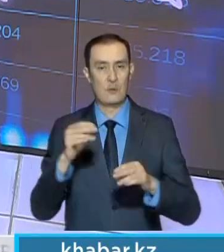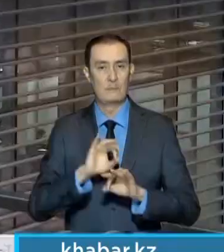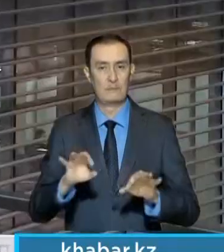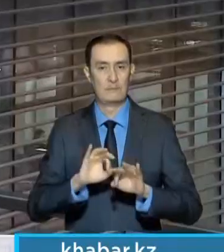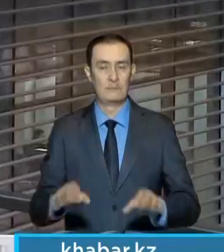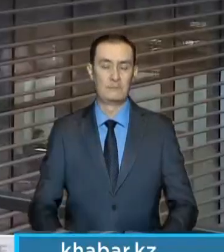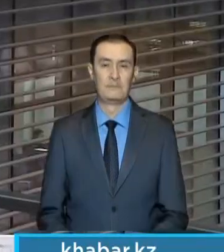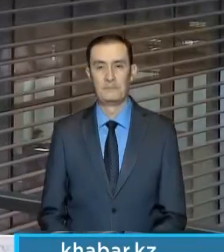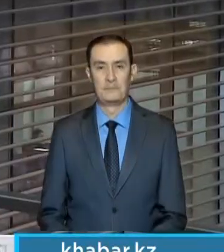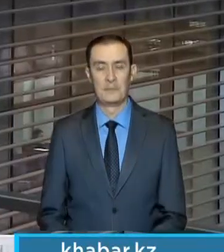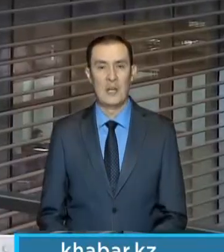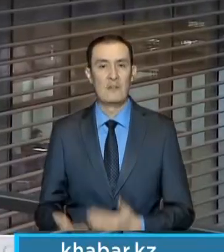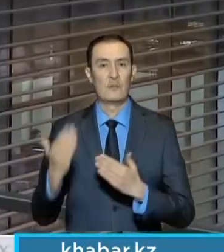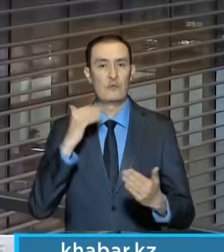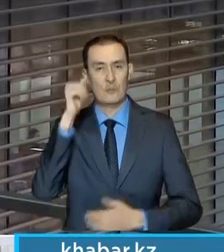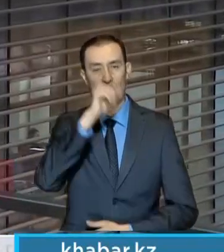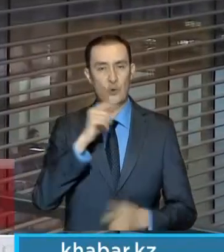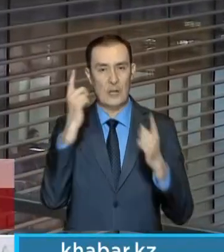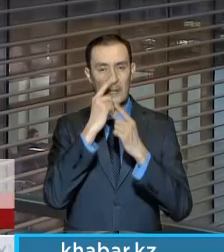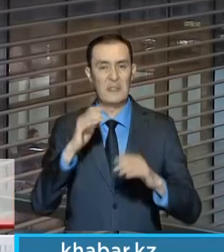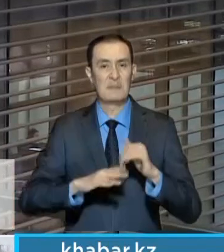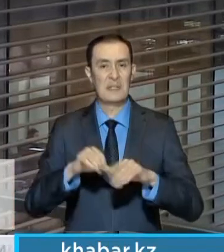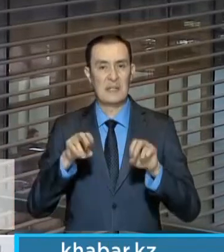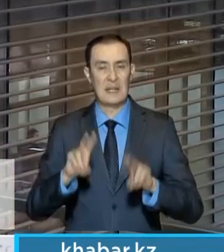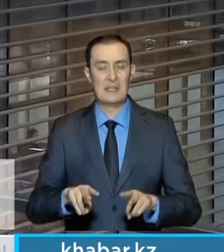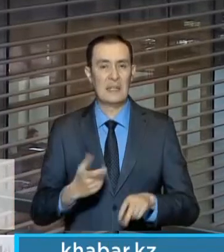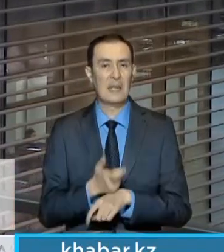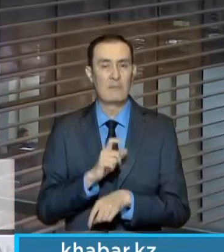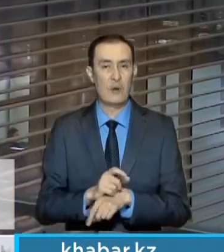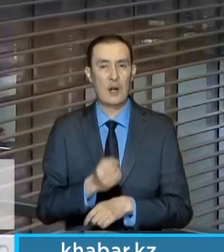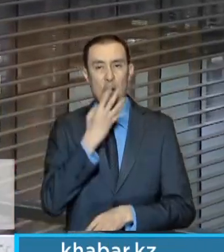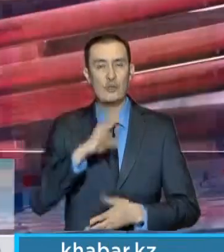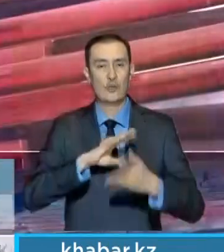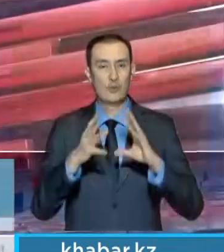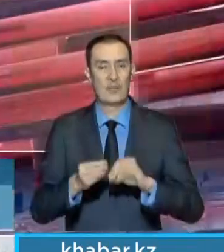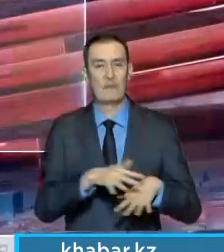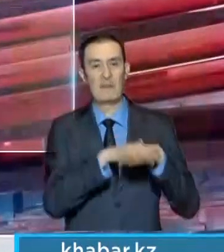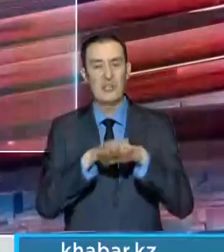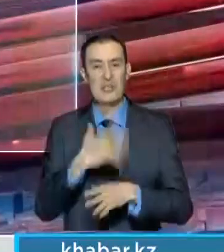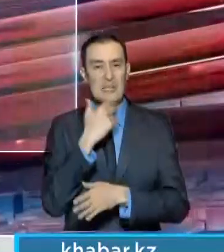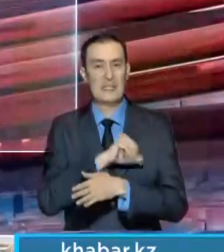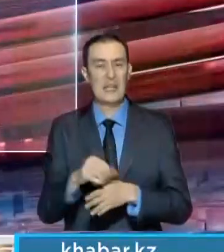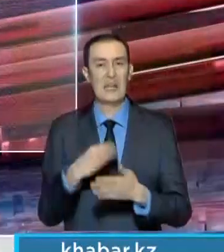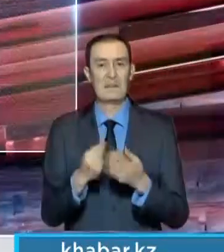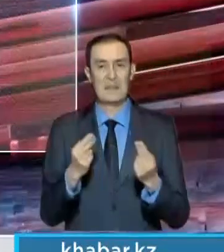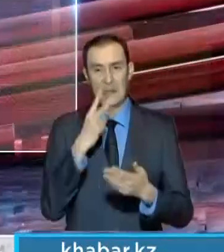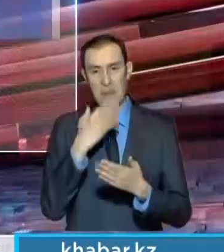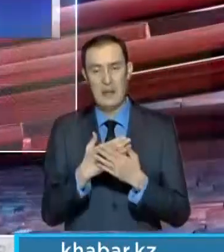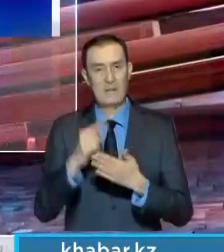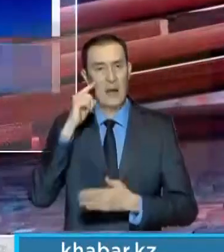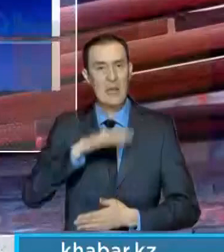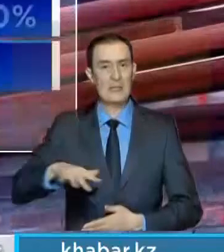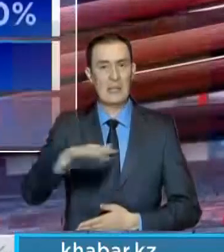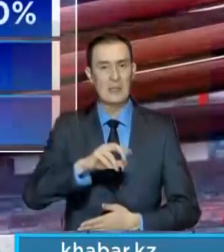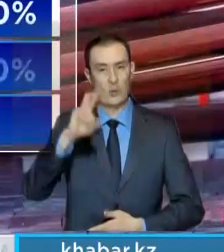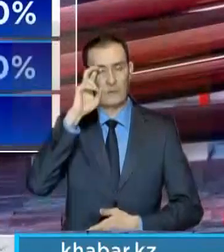тему в минувшем году как отметили аналитики издания наиболее яркие результаты в сфере привлечения иностранных инвестиций показали азиатские